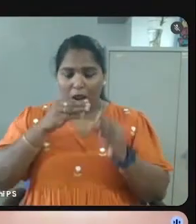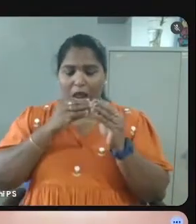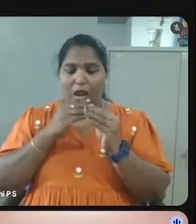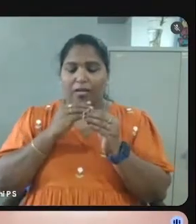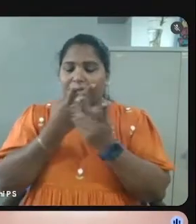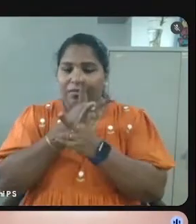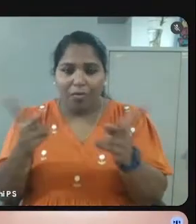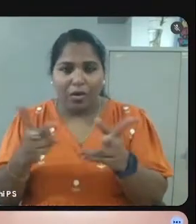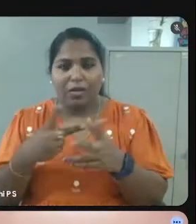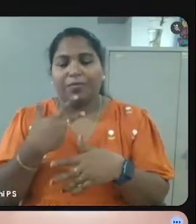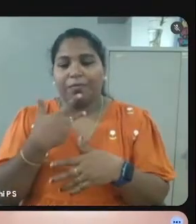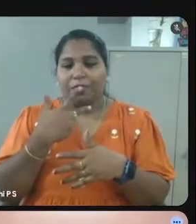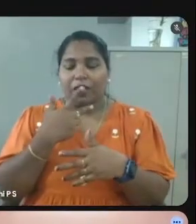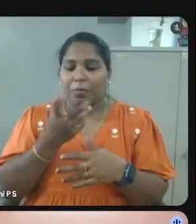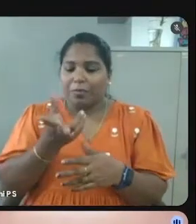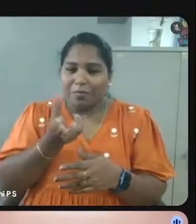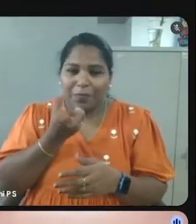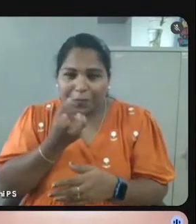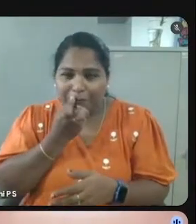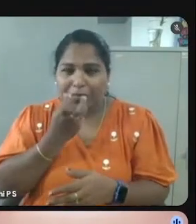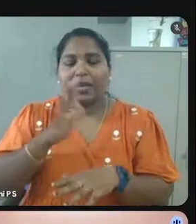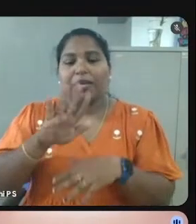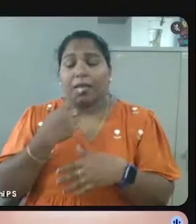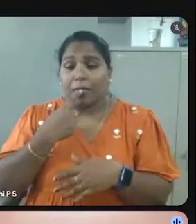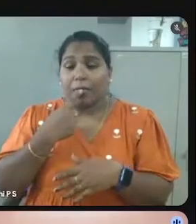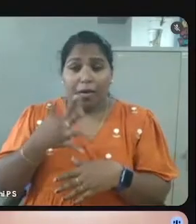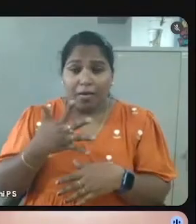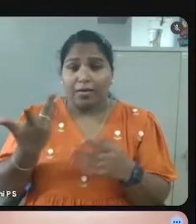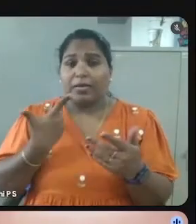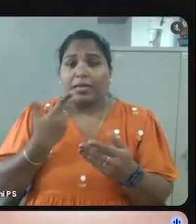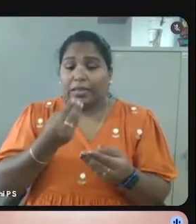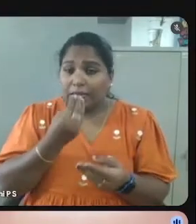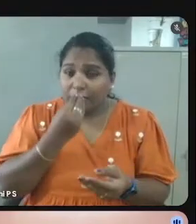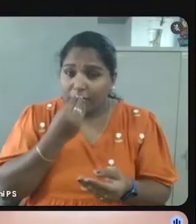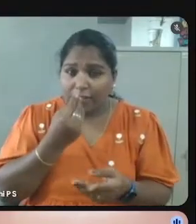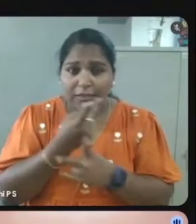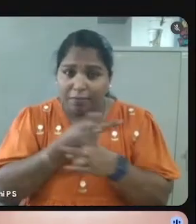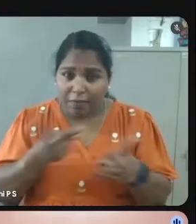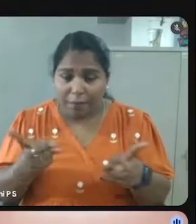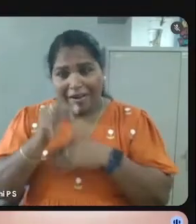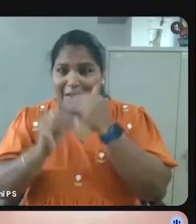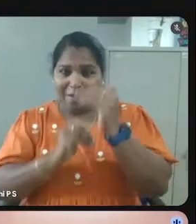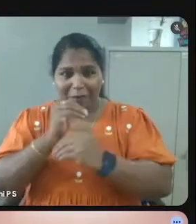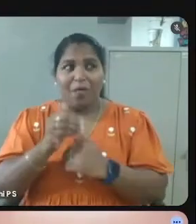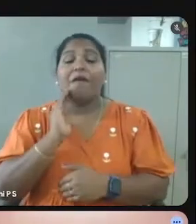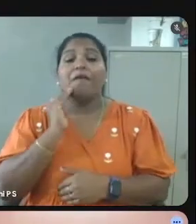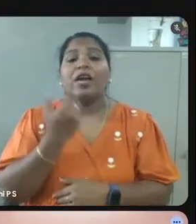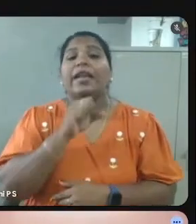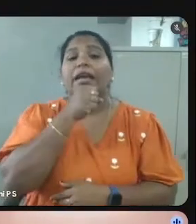പിന്നെ സക്കിങ് ആൻഡ് ടേസ്റ്റിംഗ്, ഈറ്റിംഗ്, ഈ കാര്യങ്ങളാണ് ഈ സ്റ്റേജിൽ ഡെവലപ്പ്